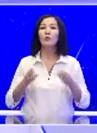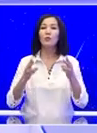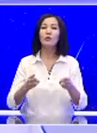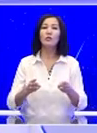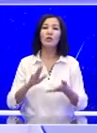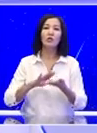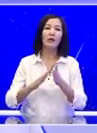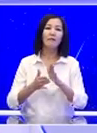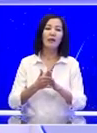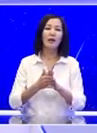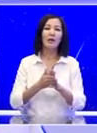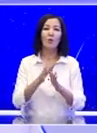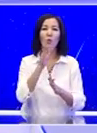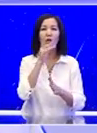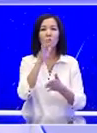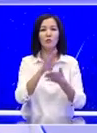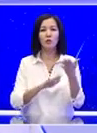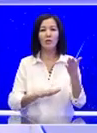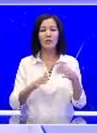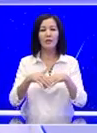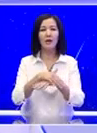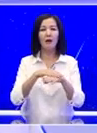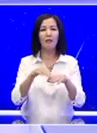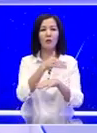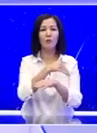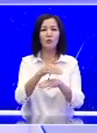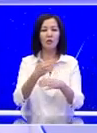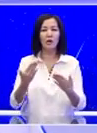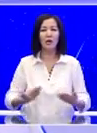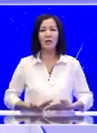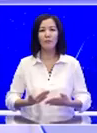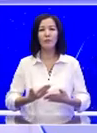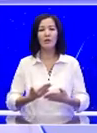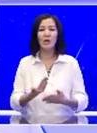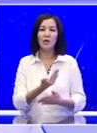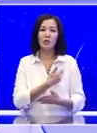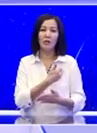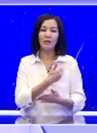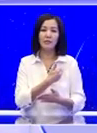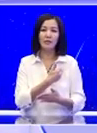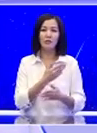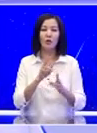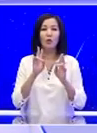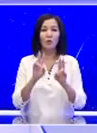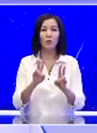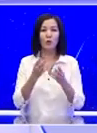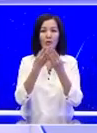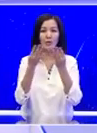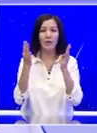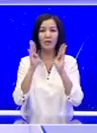Сонымен төтенше жағдай режимі ұзартылды. Халық көшеге шығып, қалыпты тұрмысын жалғастырғысы келеді. Бірақ карантин режимін сақтап, әлі